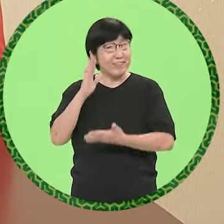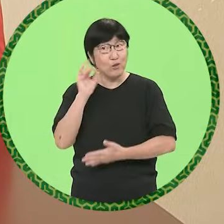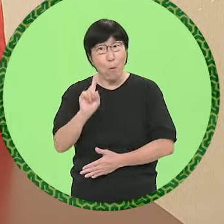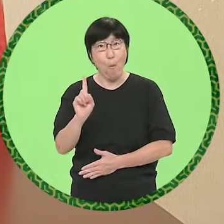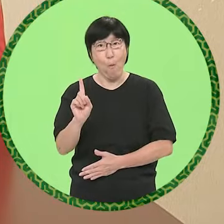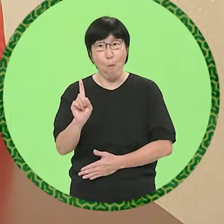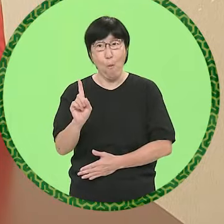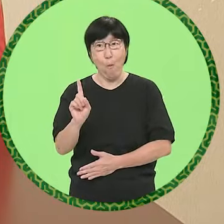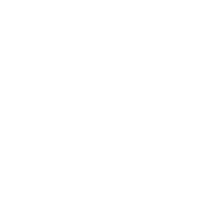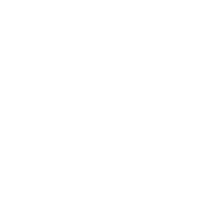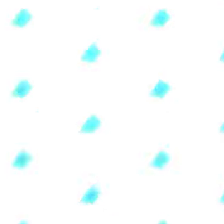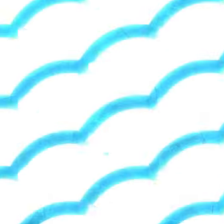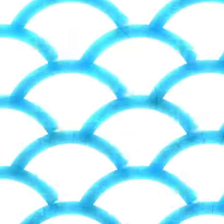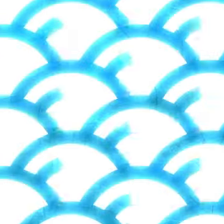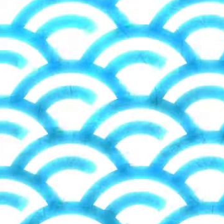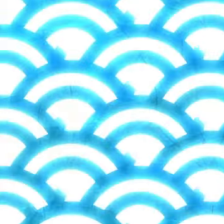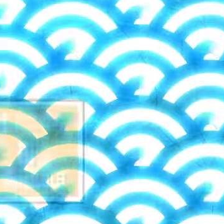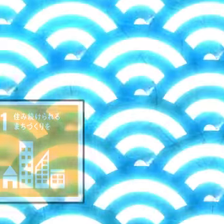はどうじゃ。